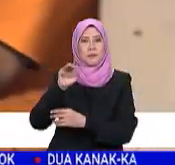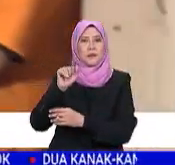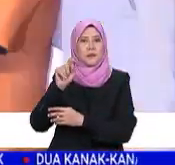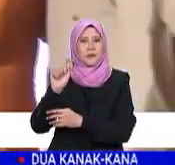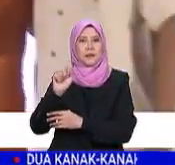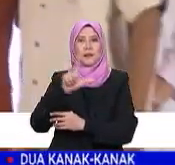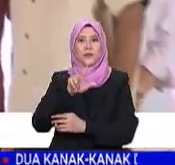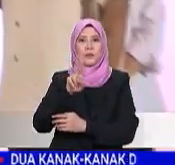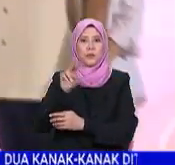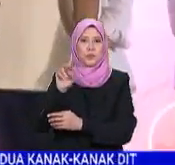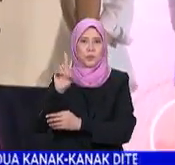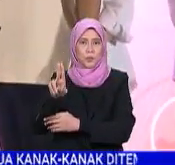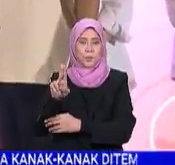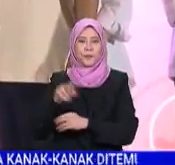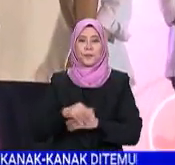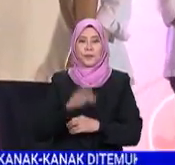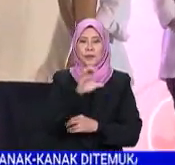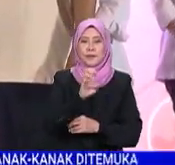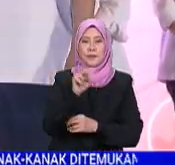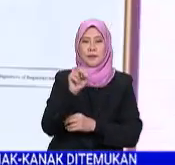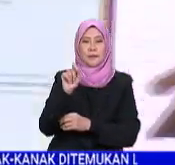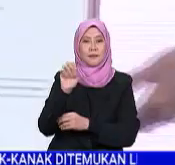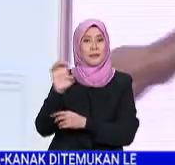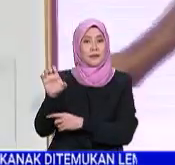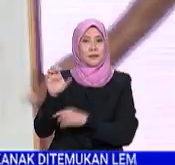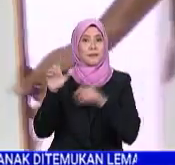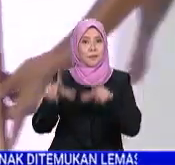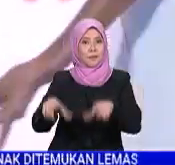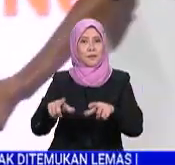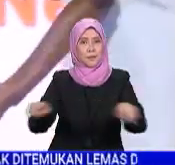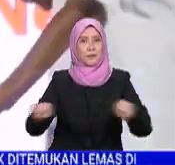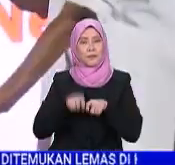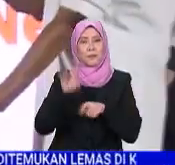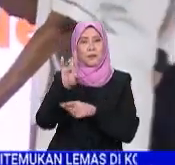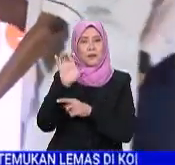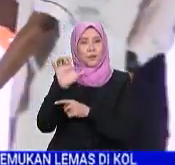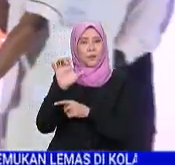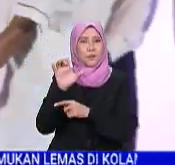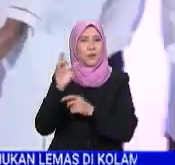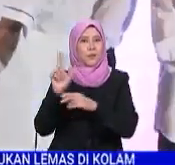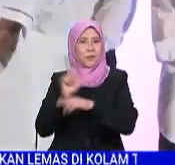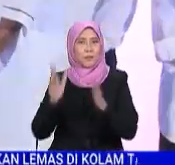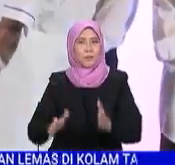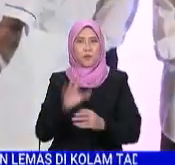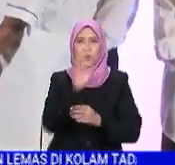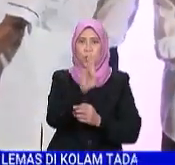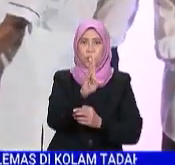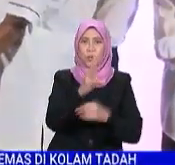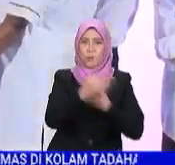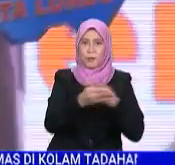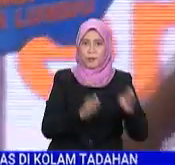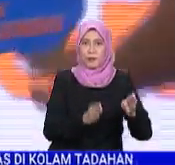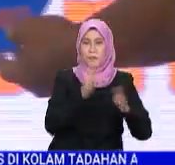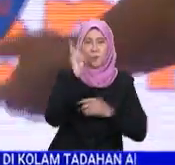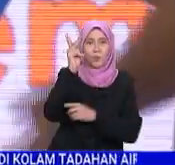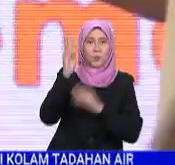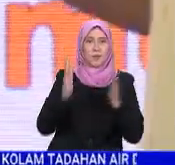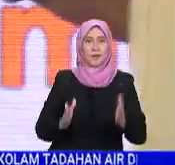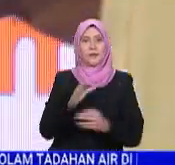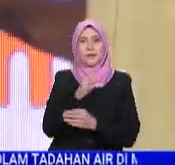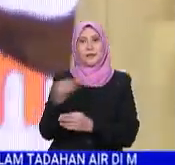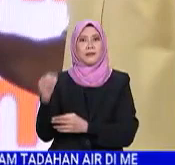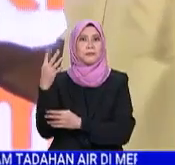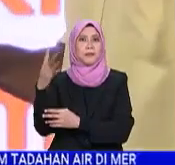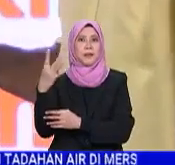dan smatn send text duduk menempatkan 800 pelatih 7 bilik kuliah serta memiliki 14 bengkel